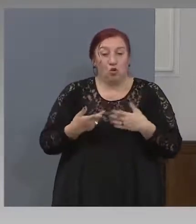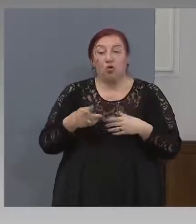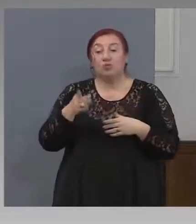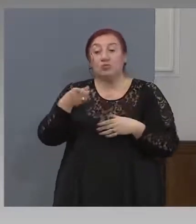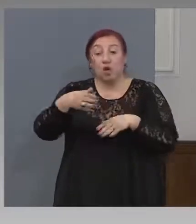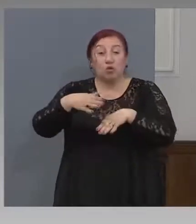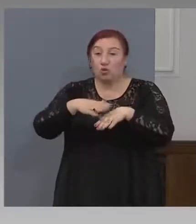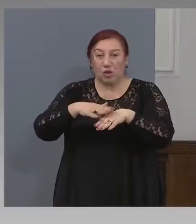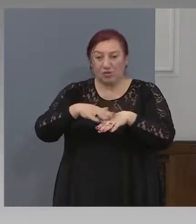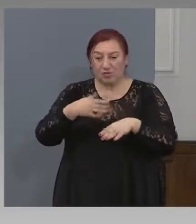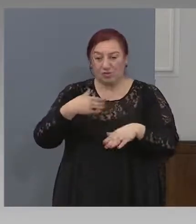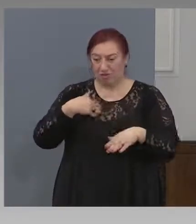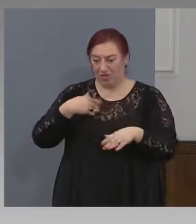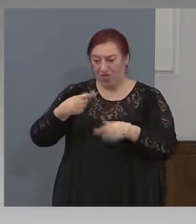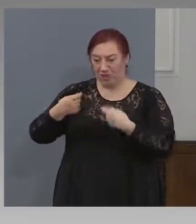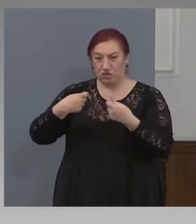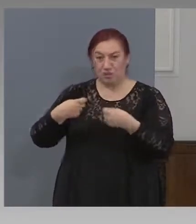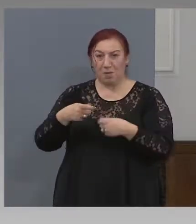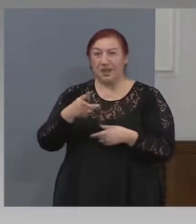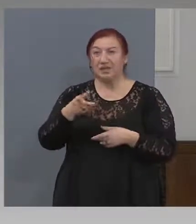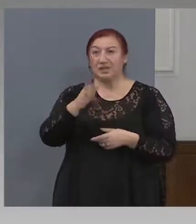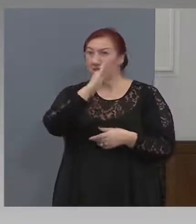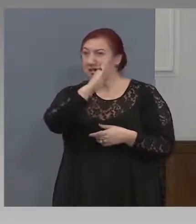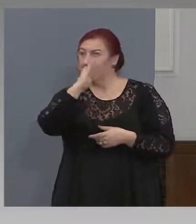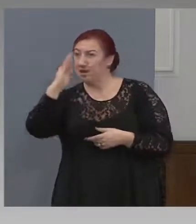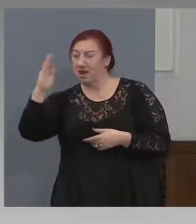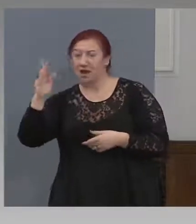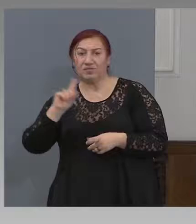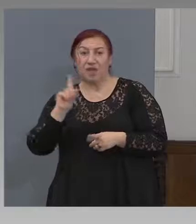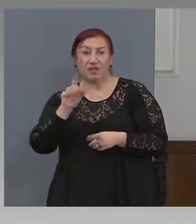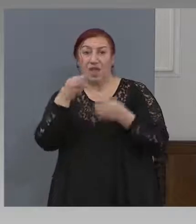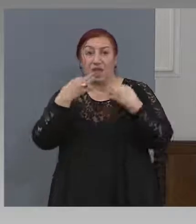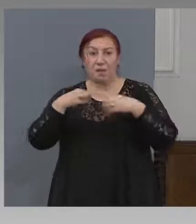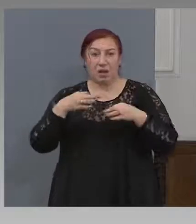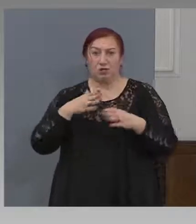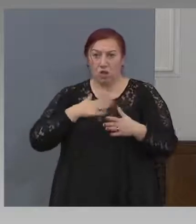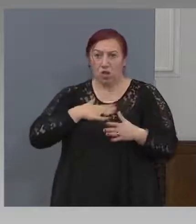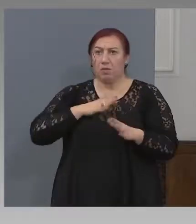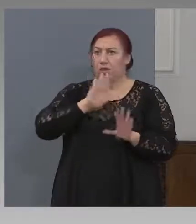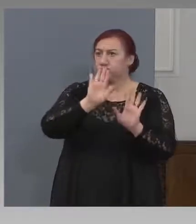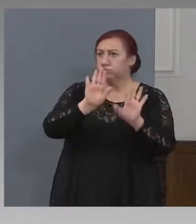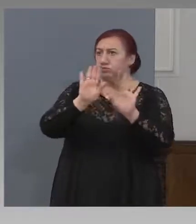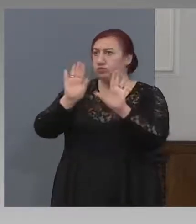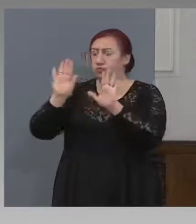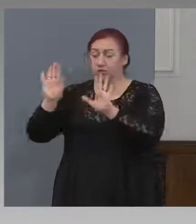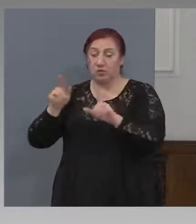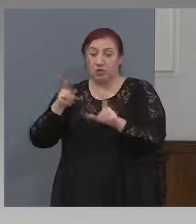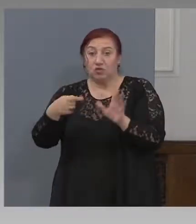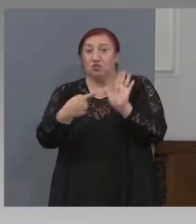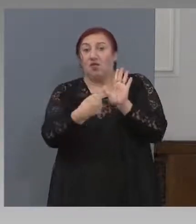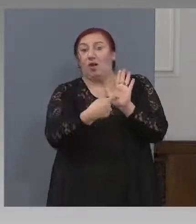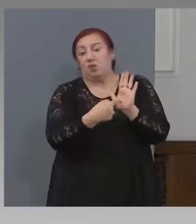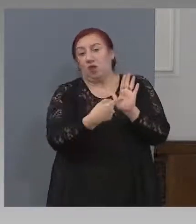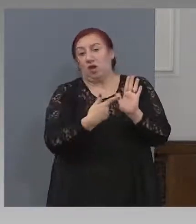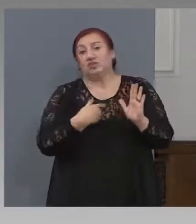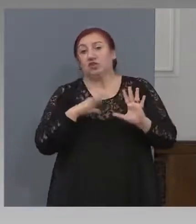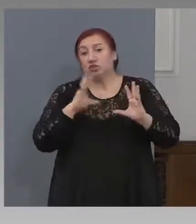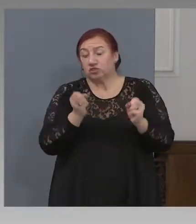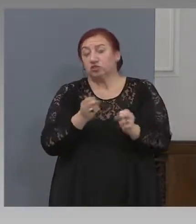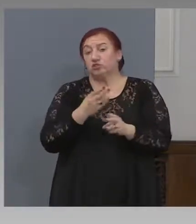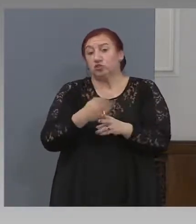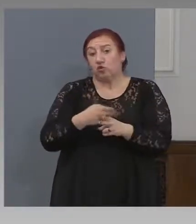на магазините в България не са празни, мисля, че това е най-красноречивото, което мога да ви кажа.